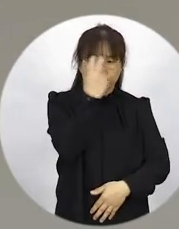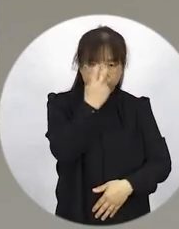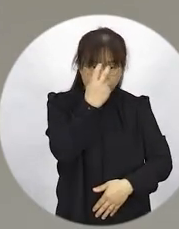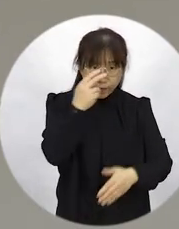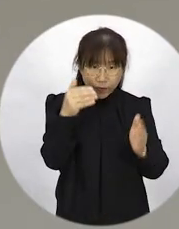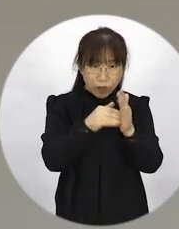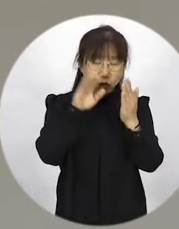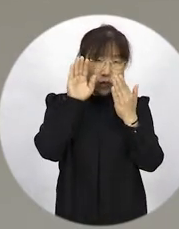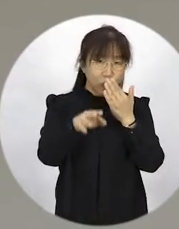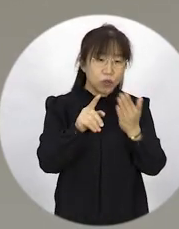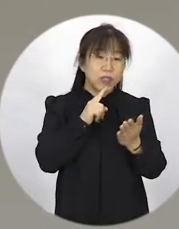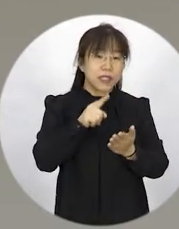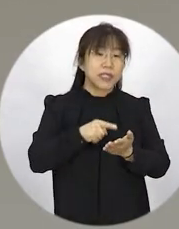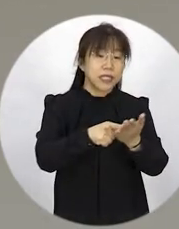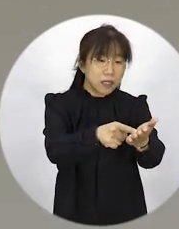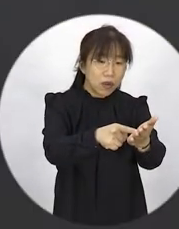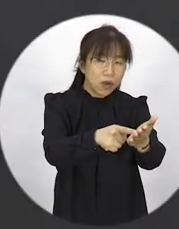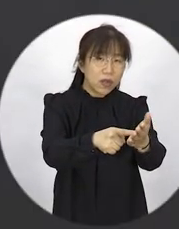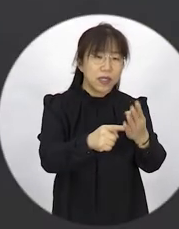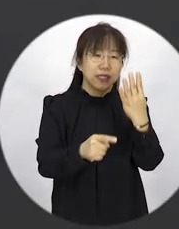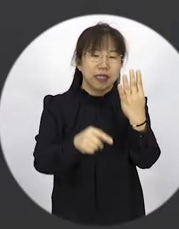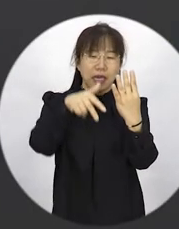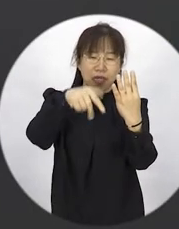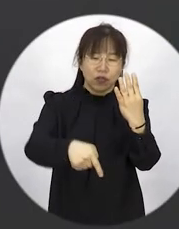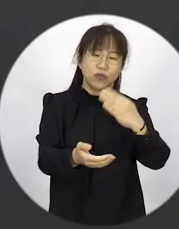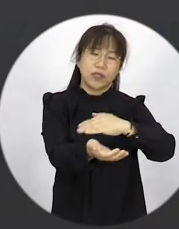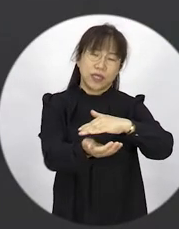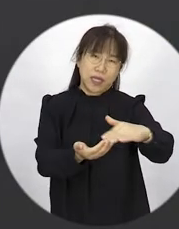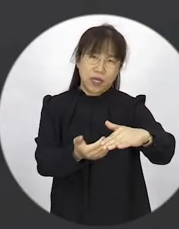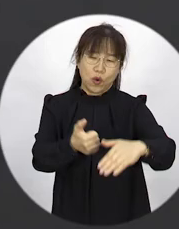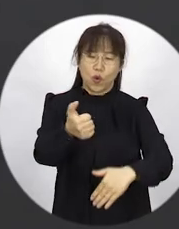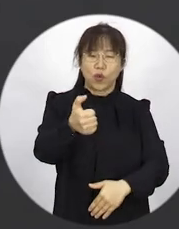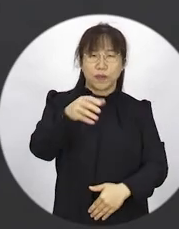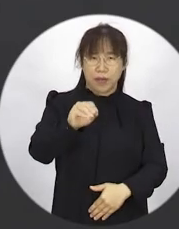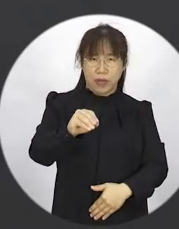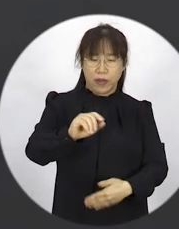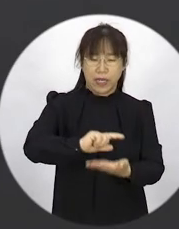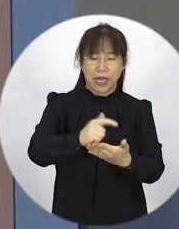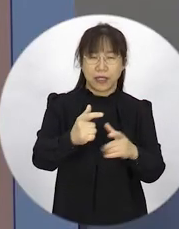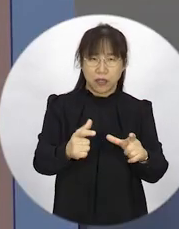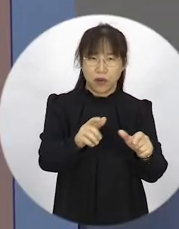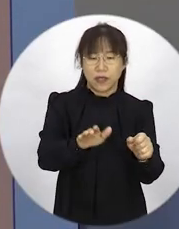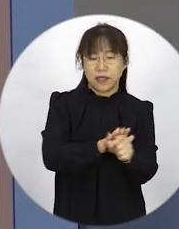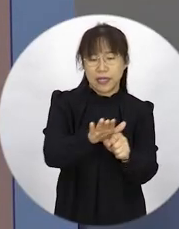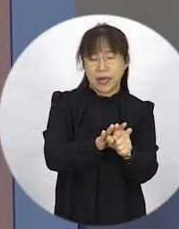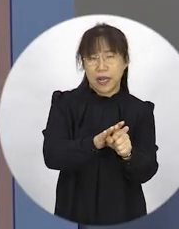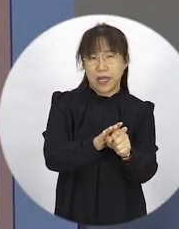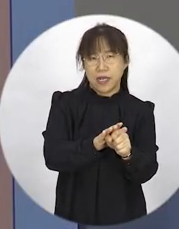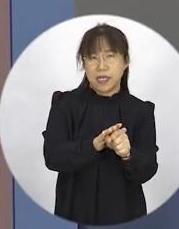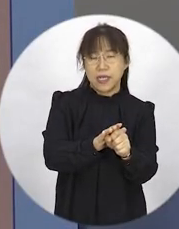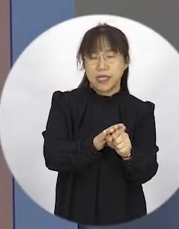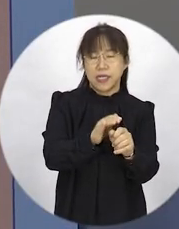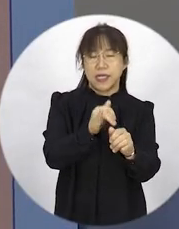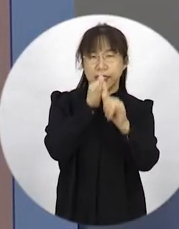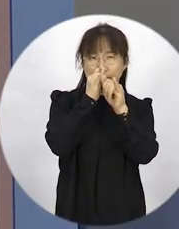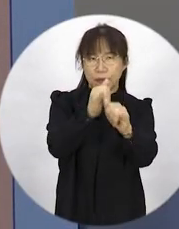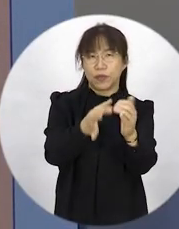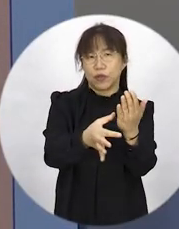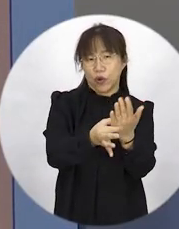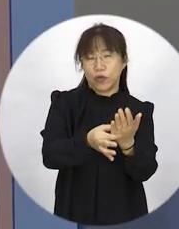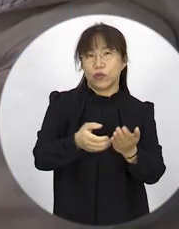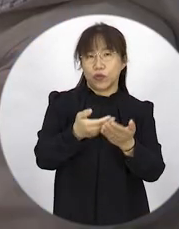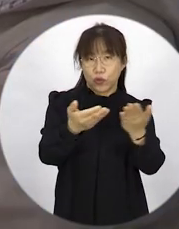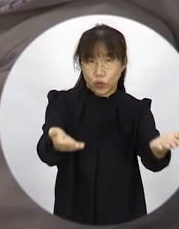거쳐 신청일로부터 4주 이내에 50만 원 상당의 모바일 강서사랑상품권이 지급됩니다. 지원 신청에 대한